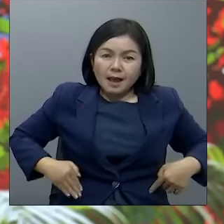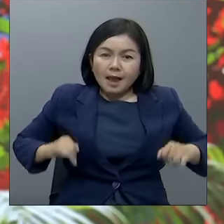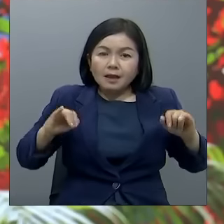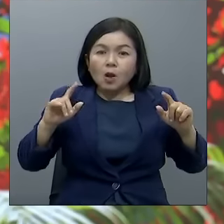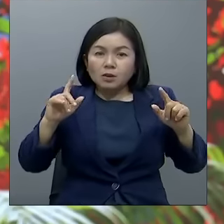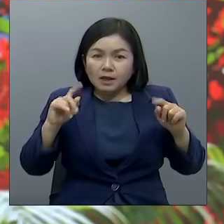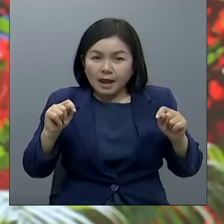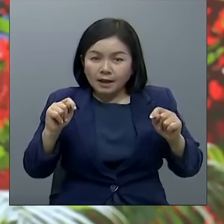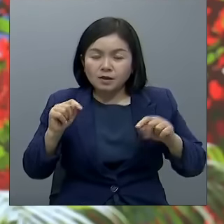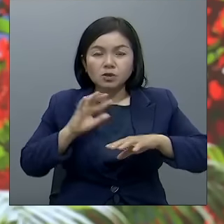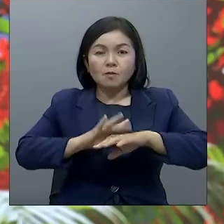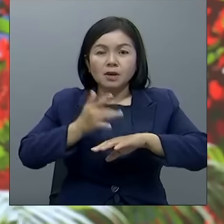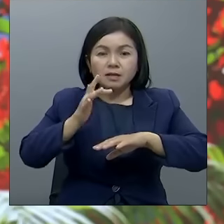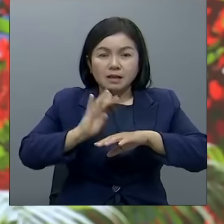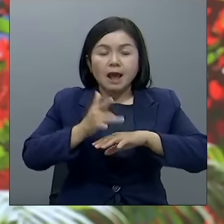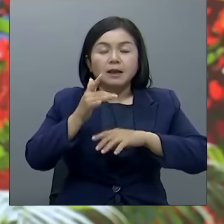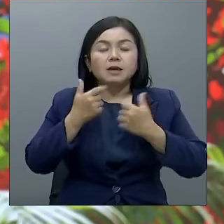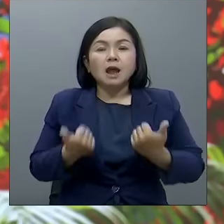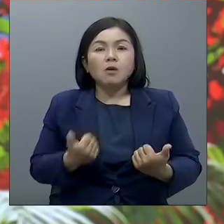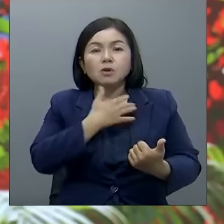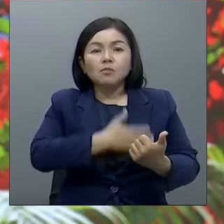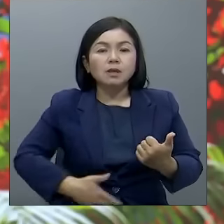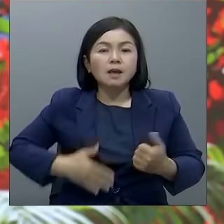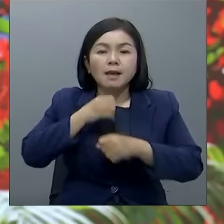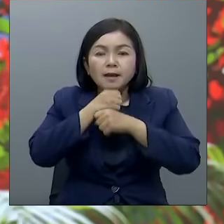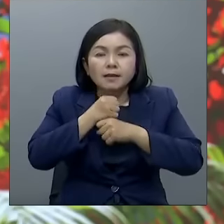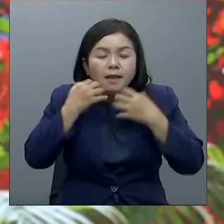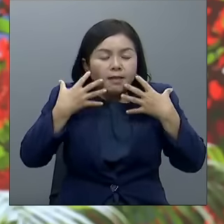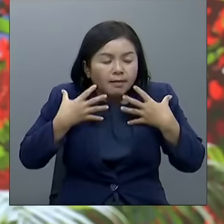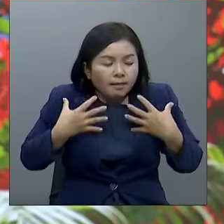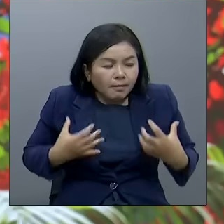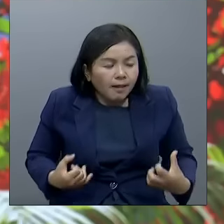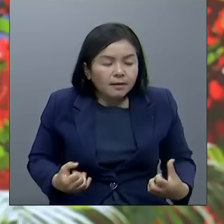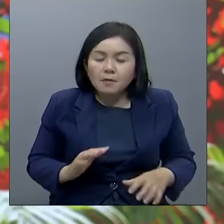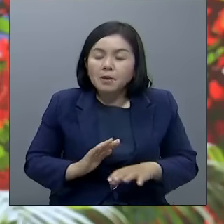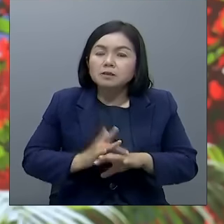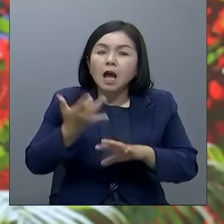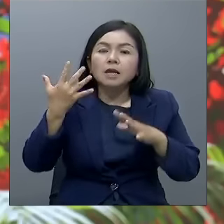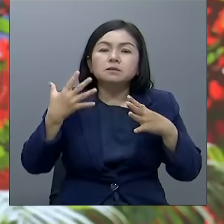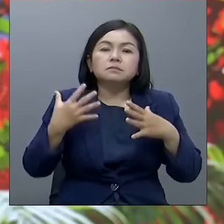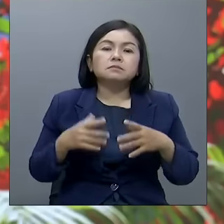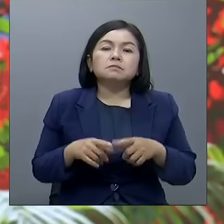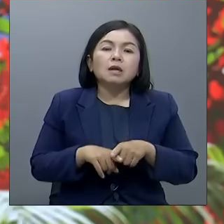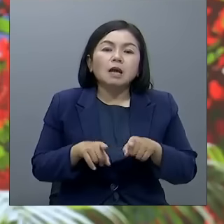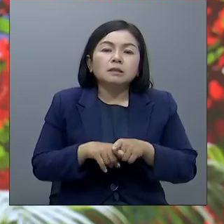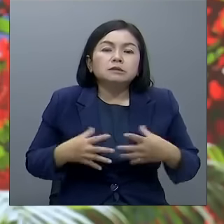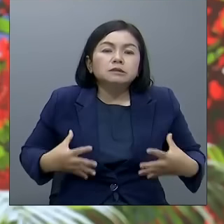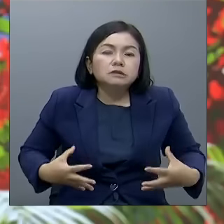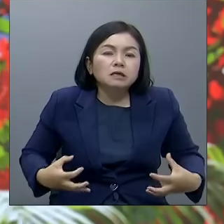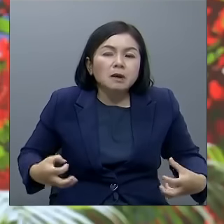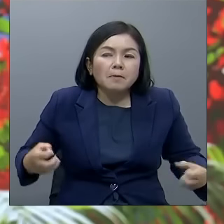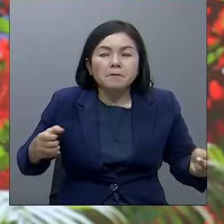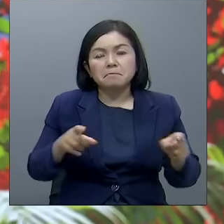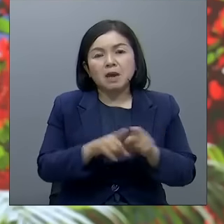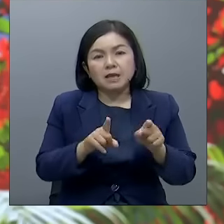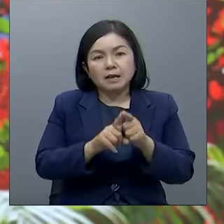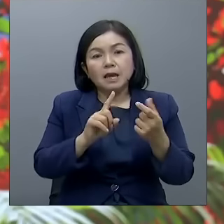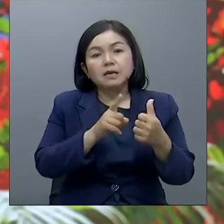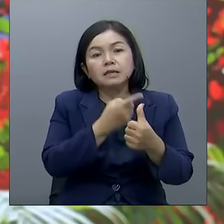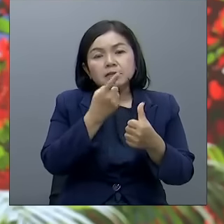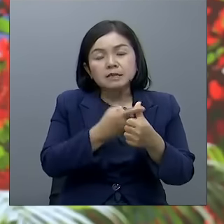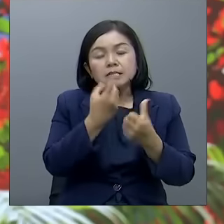นี่ย เมื่อเราอายุเยอะขึ้นตามธรรมชาติยังไงไตของเราก็เสื่อมตามร่างกายโดยรวมของเราวิธีแรกนะครับการควบคุมอาหาร1